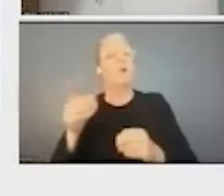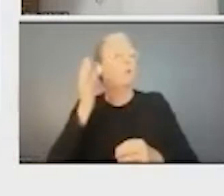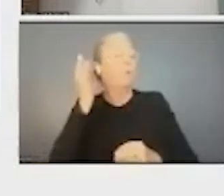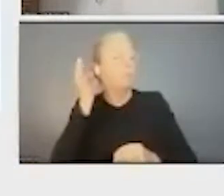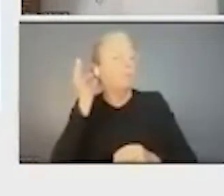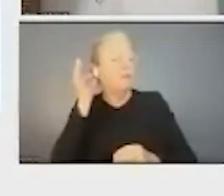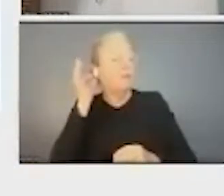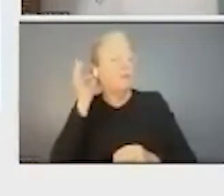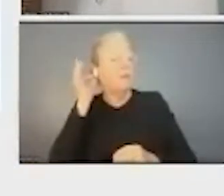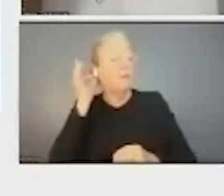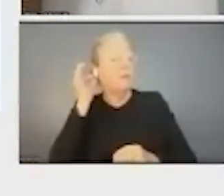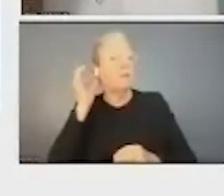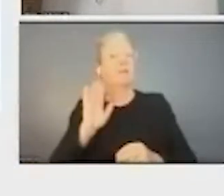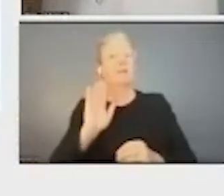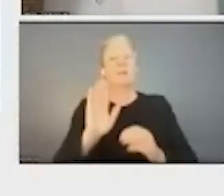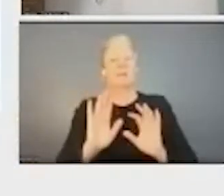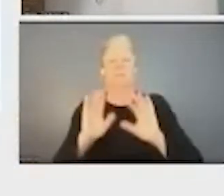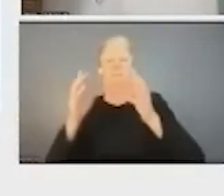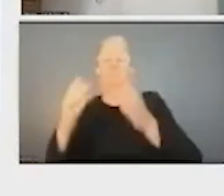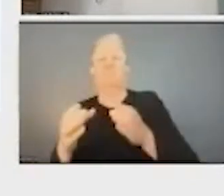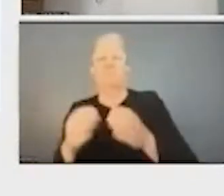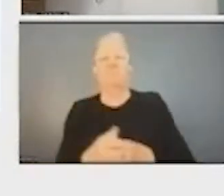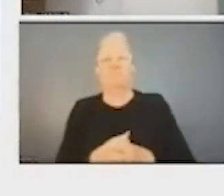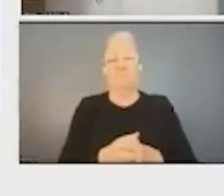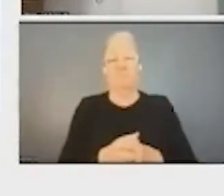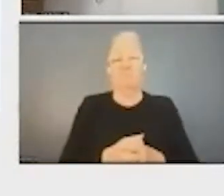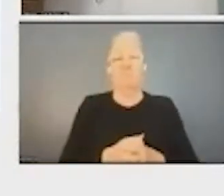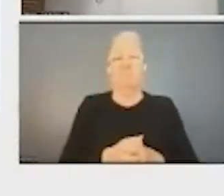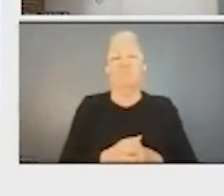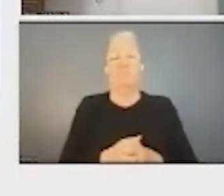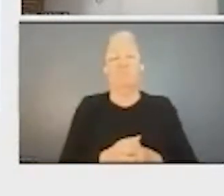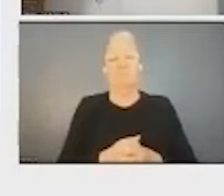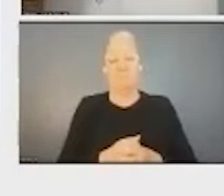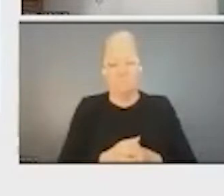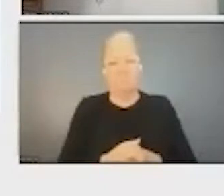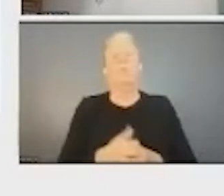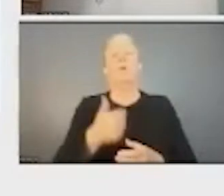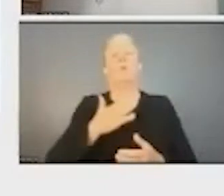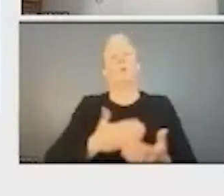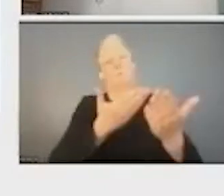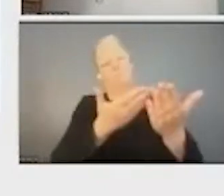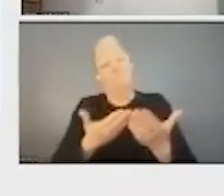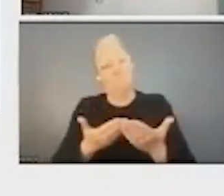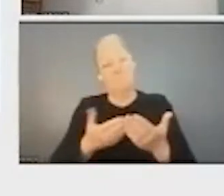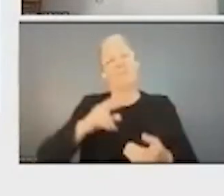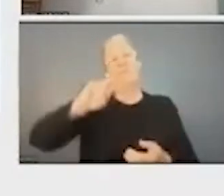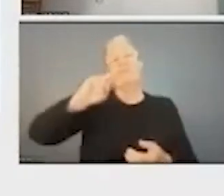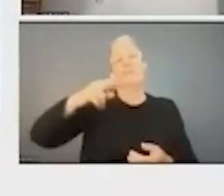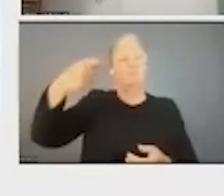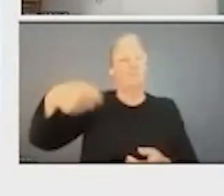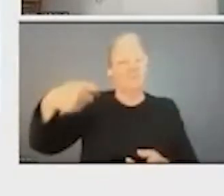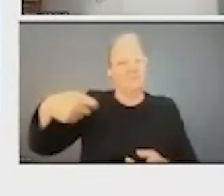مسؤولة عن تجمع النساء في مجلسين ومجلس الفريس رجاء رحموا